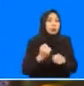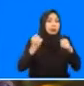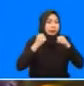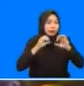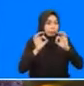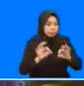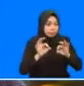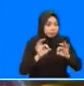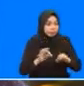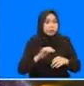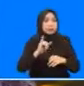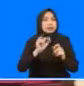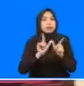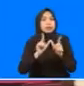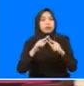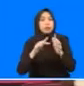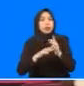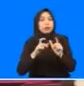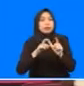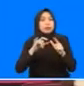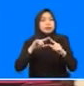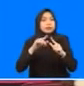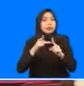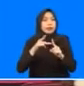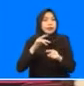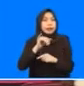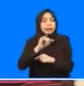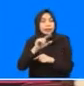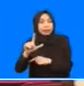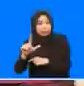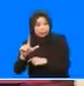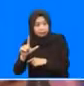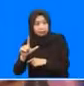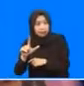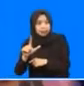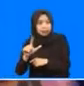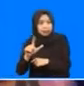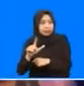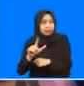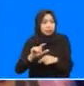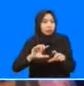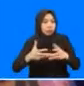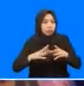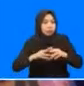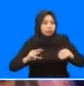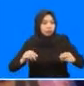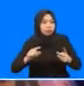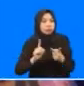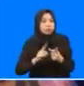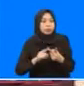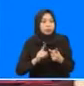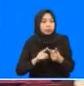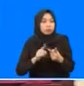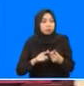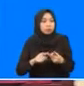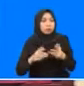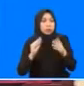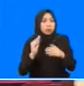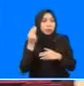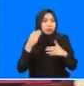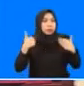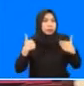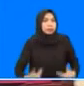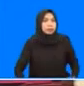Kependidikan, Bapak Iwan Syahril, selaku Chair Education Working Group, Kepala Badan Standar Kurikulum dan